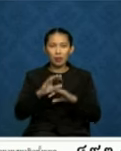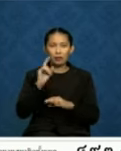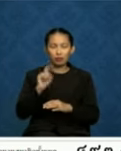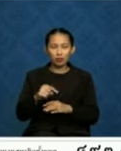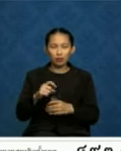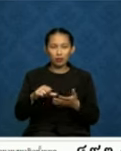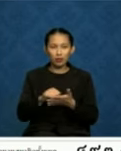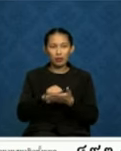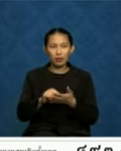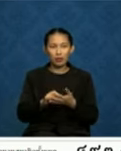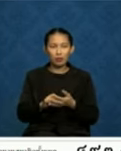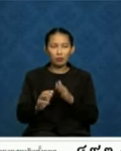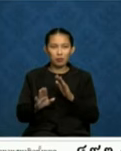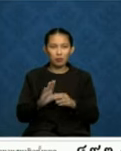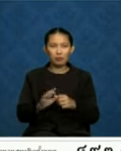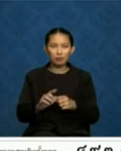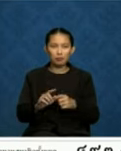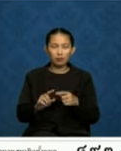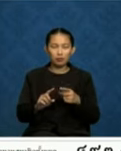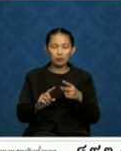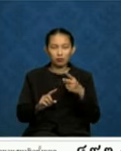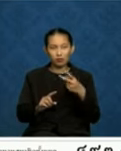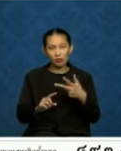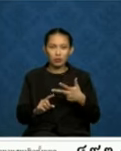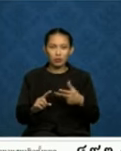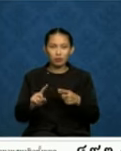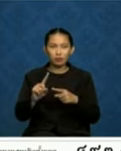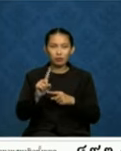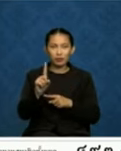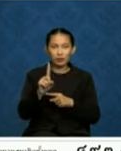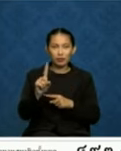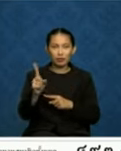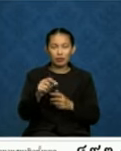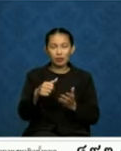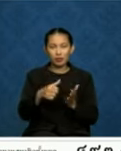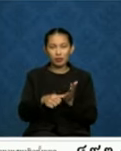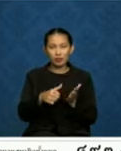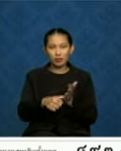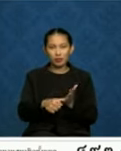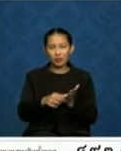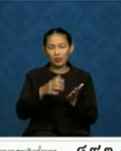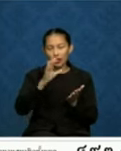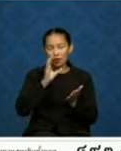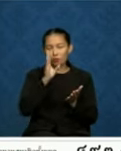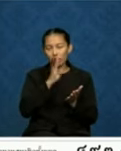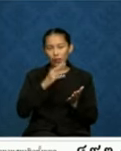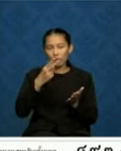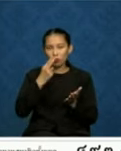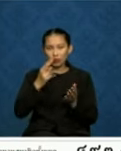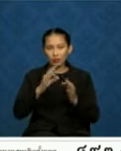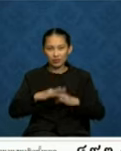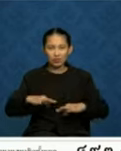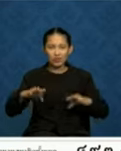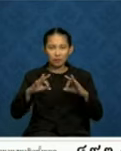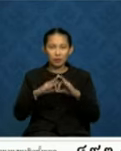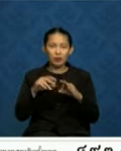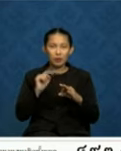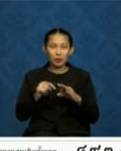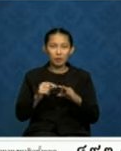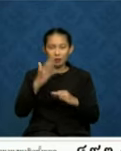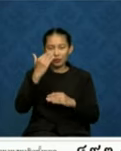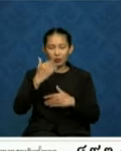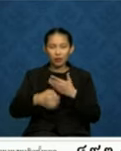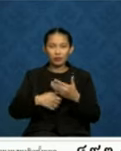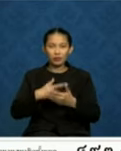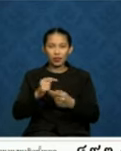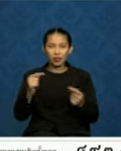แก้ไข 2-3 เรื่องครับเรื่องที่1ก็คือเรื่องของภาษีสรรพสามิตซึ่งเป็นปัจจัยที่สำคัญที่ทำให้การตล